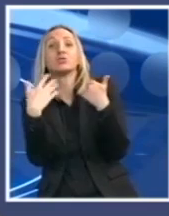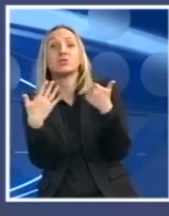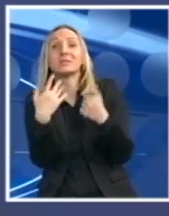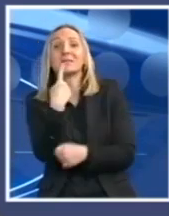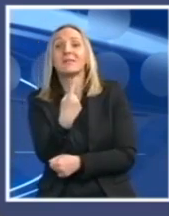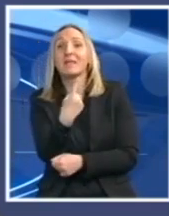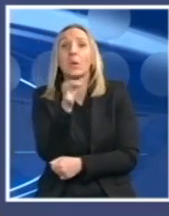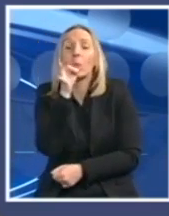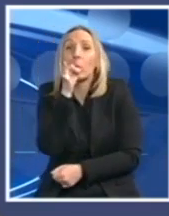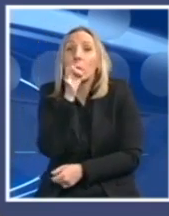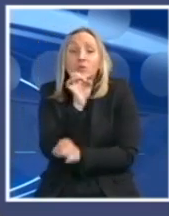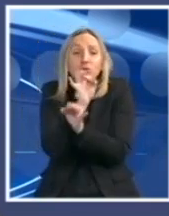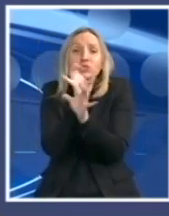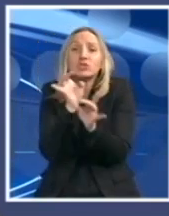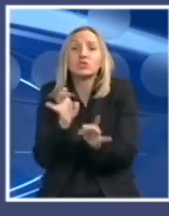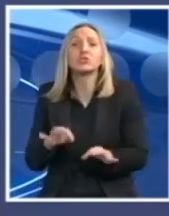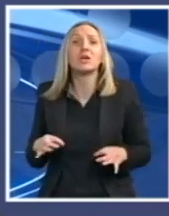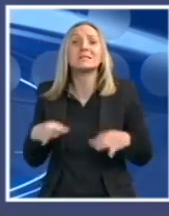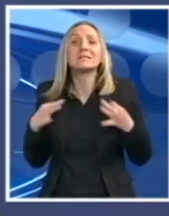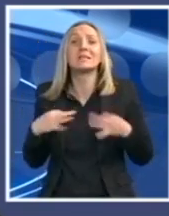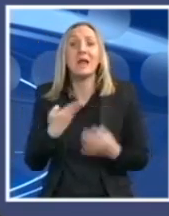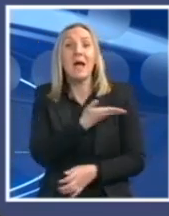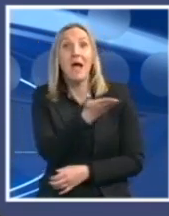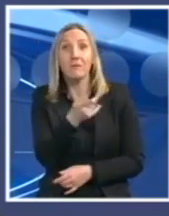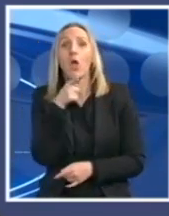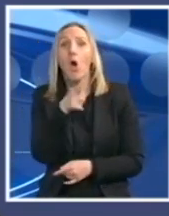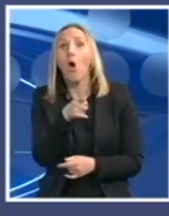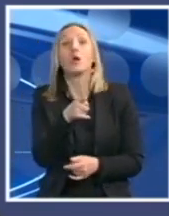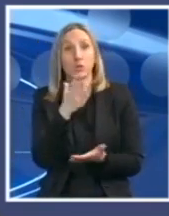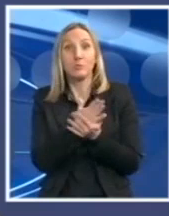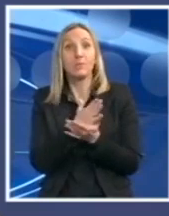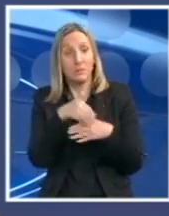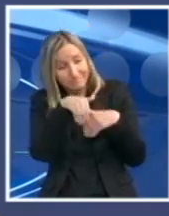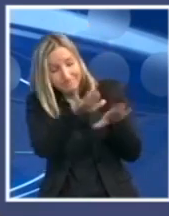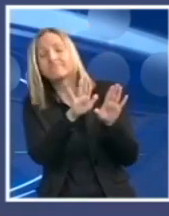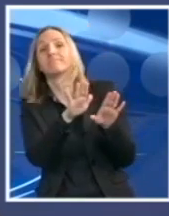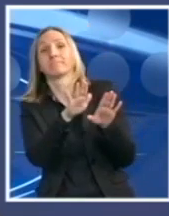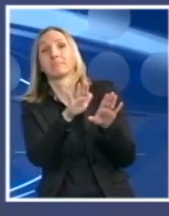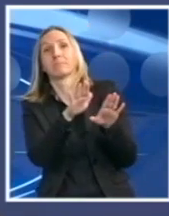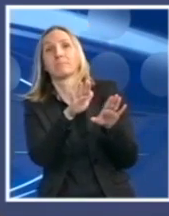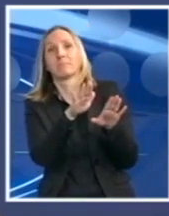61 nemaju baš nikakve simptome. I oni će biti udaljeni s posla. To je ogroman udar